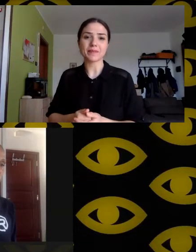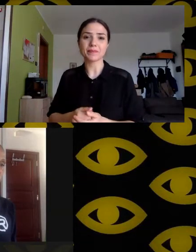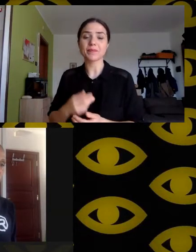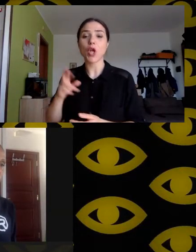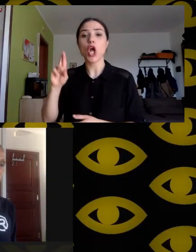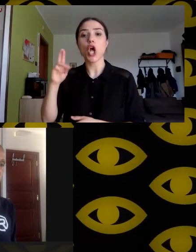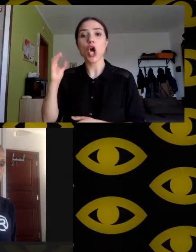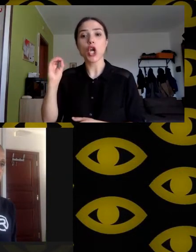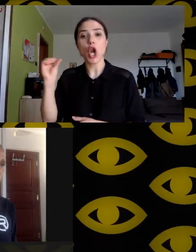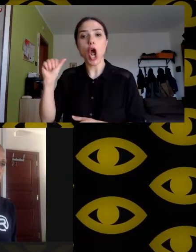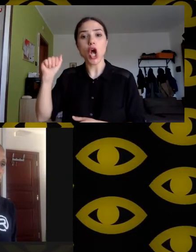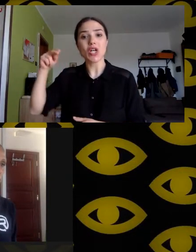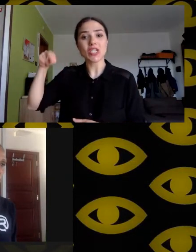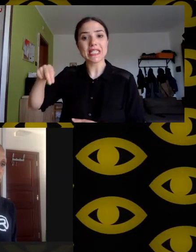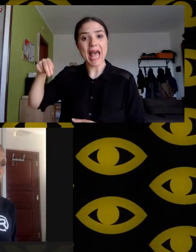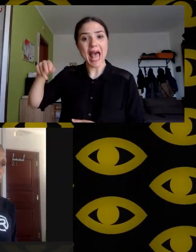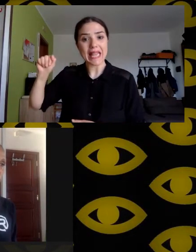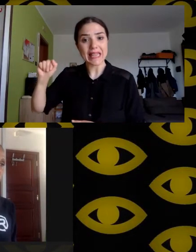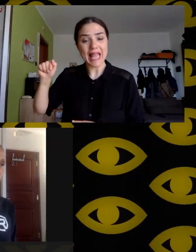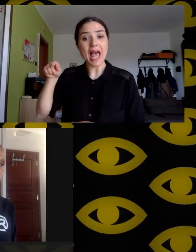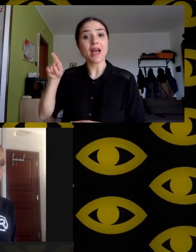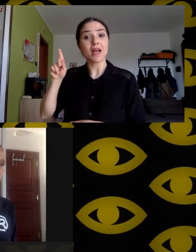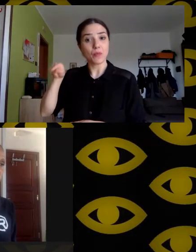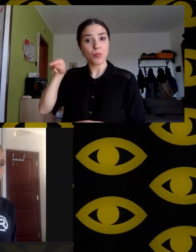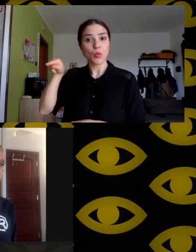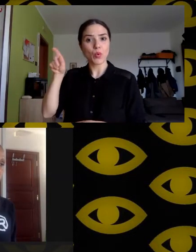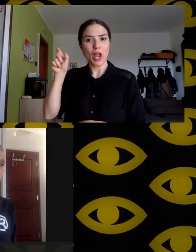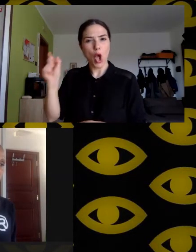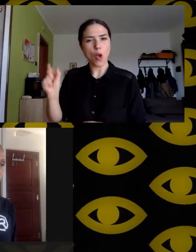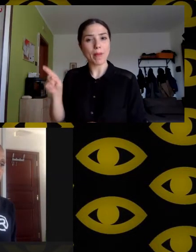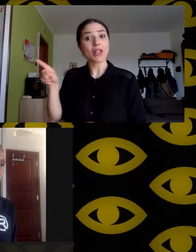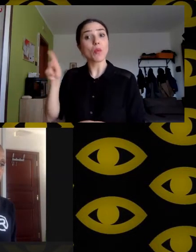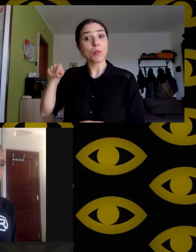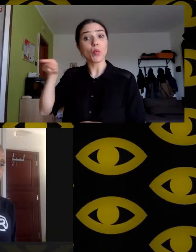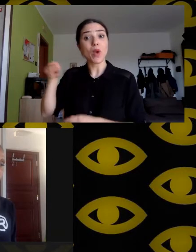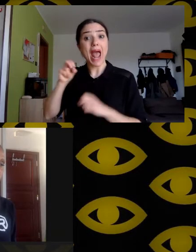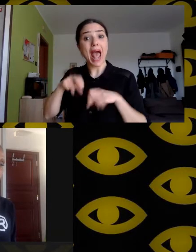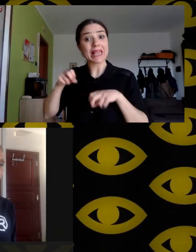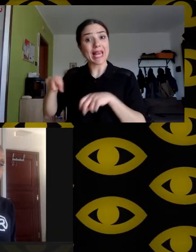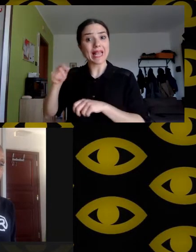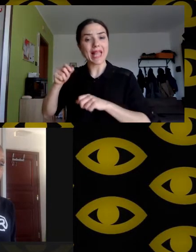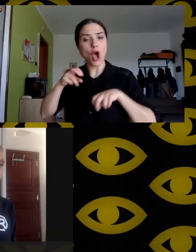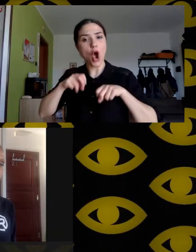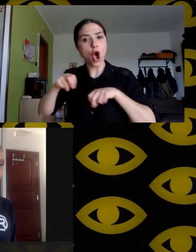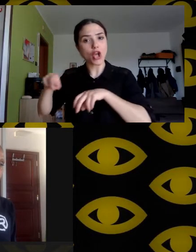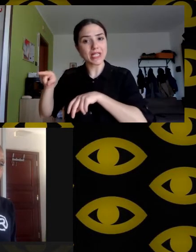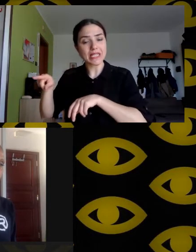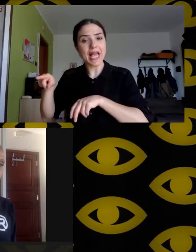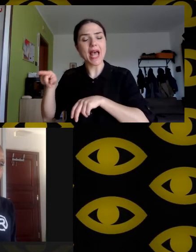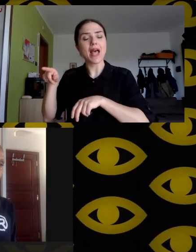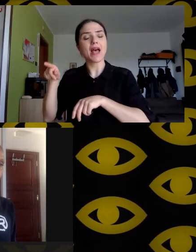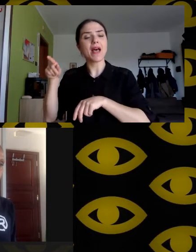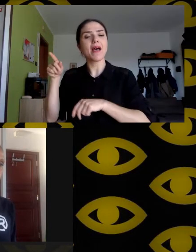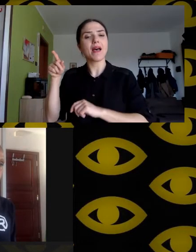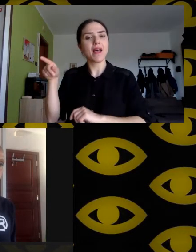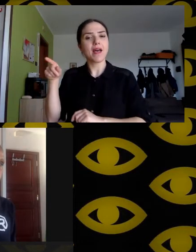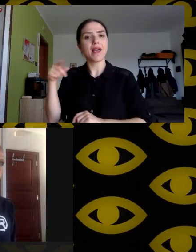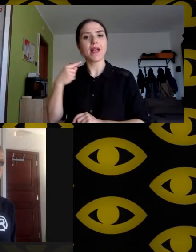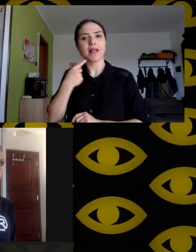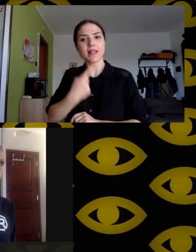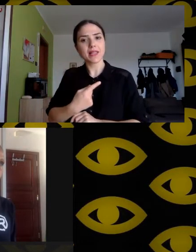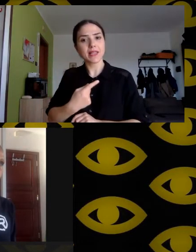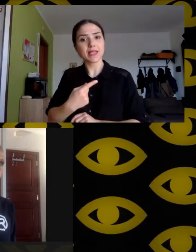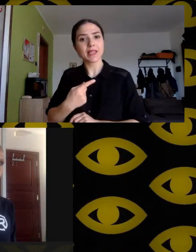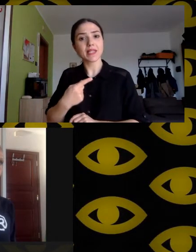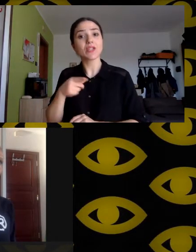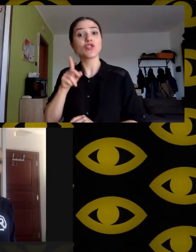Rosanna, anche lei una grandissima atleta di corsa, che dice, che prima diceva, sottolineava anche